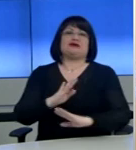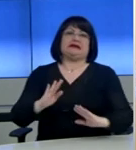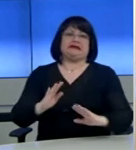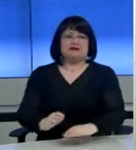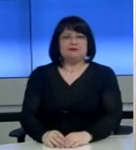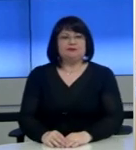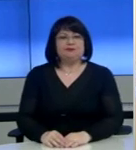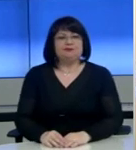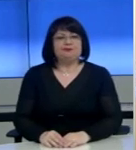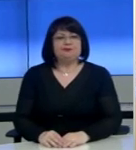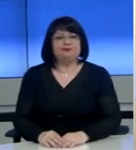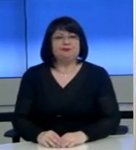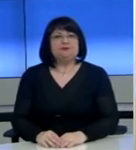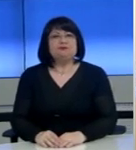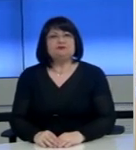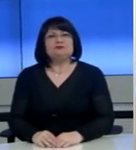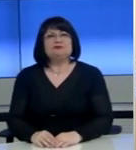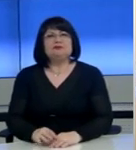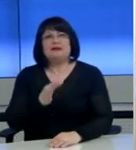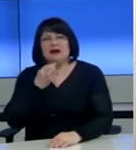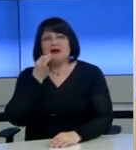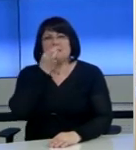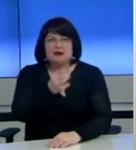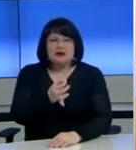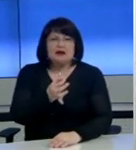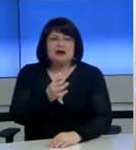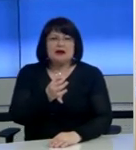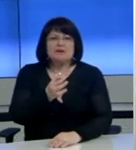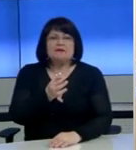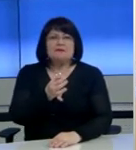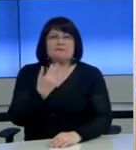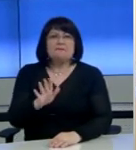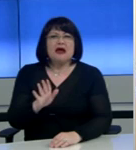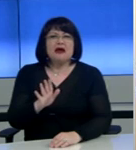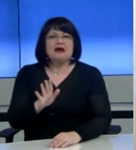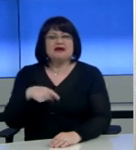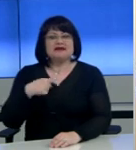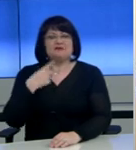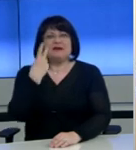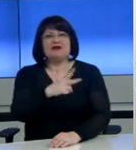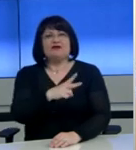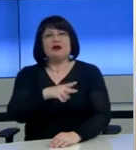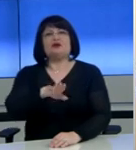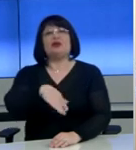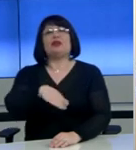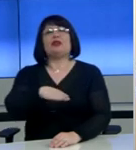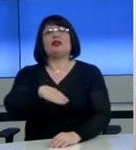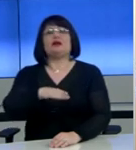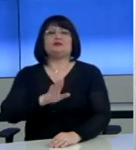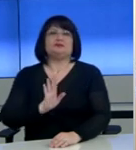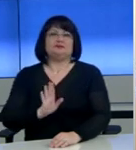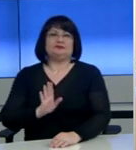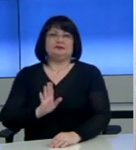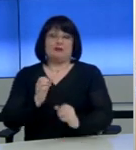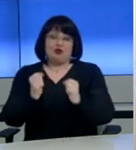Και είχα πει ότι αυτή η στάση είναι μια στάση που τον καθιστά κατώτερο των περιστάσεων.